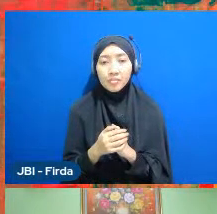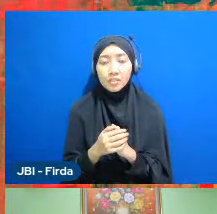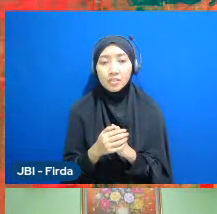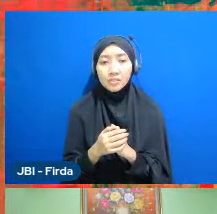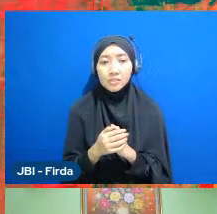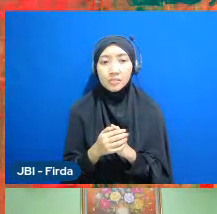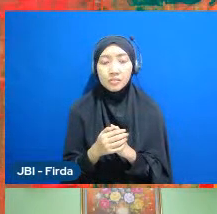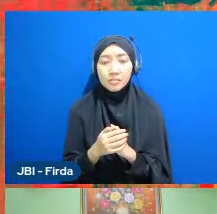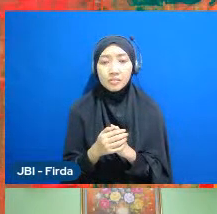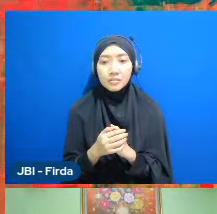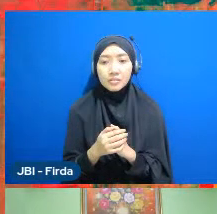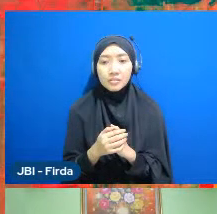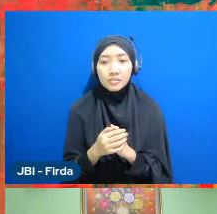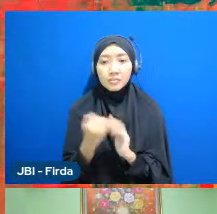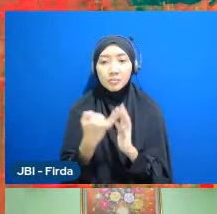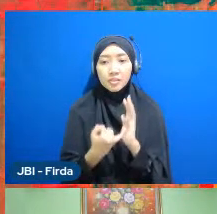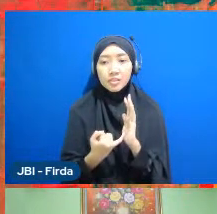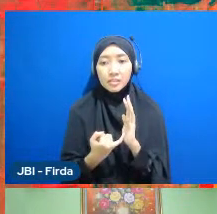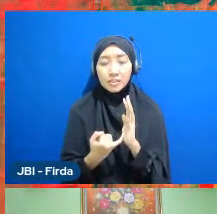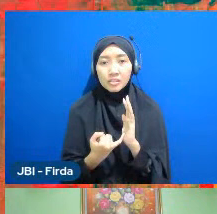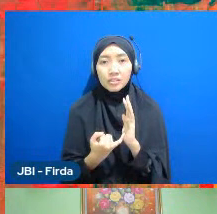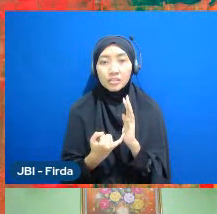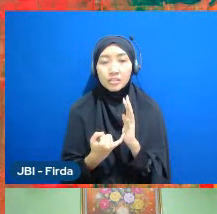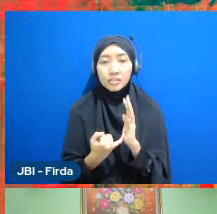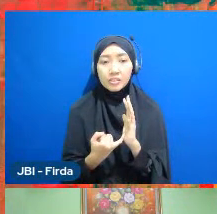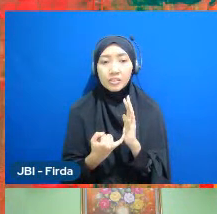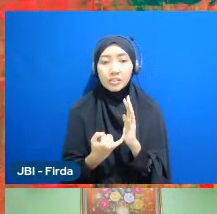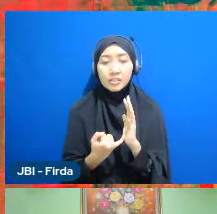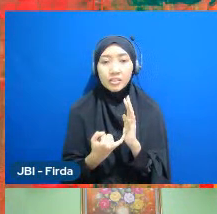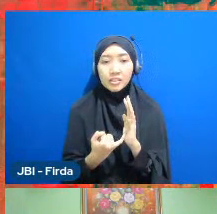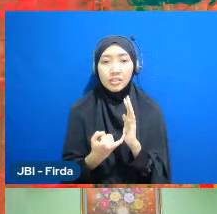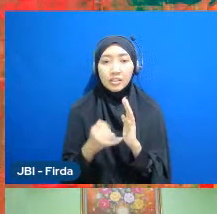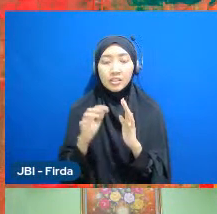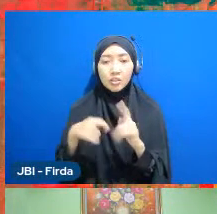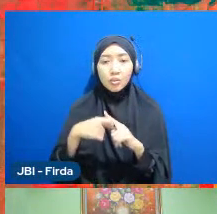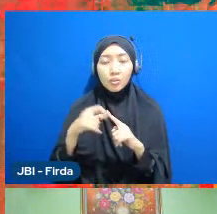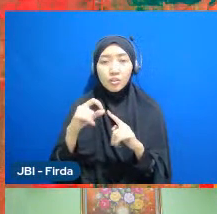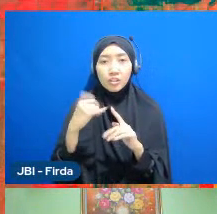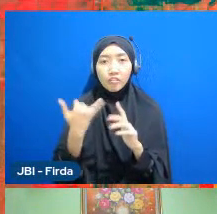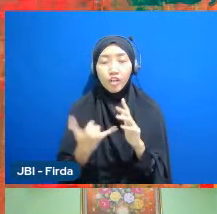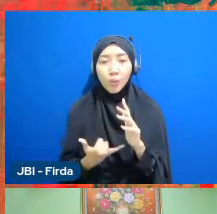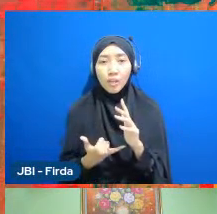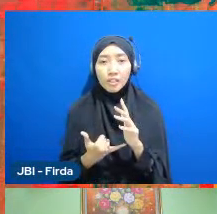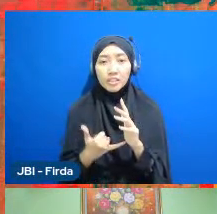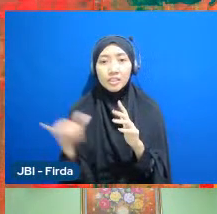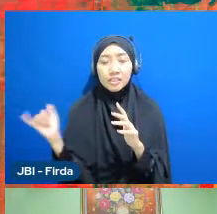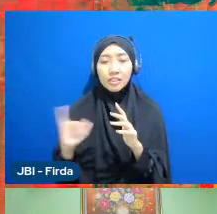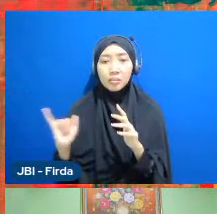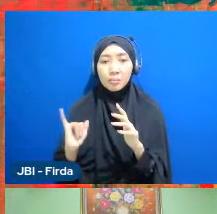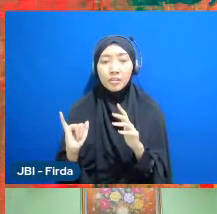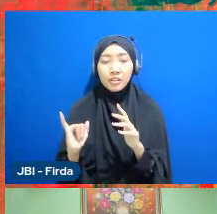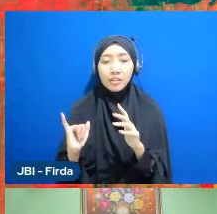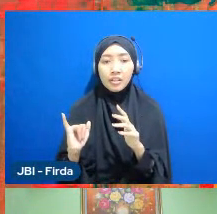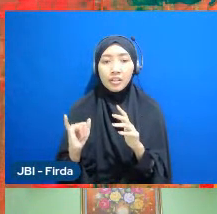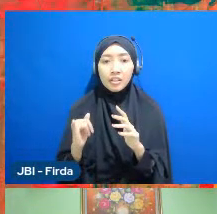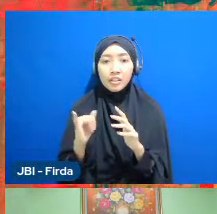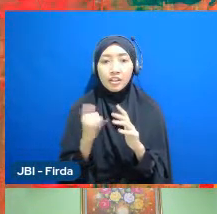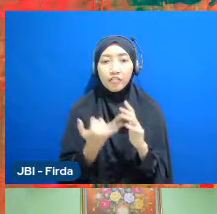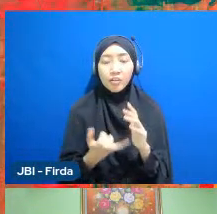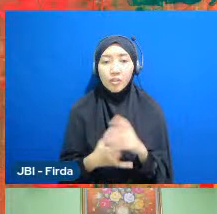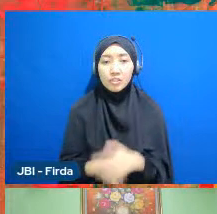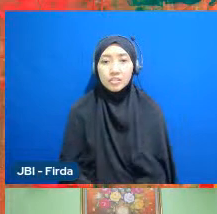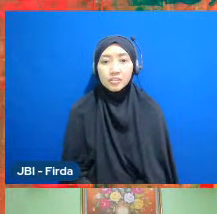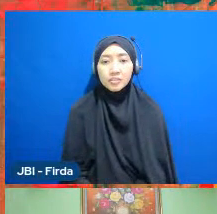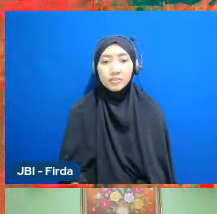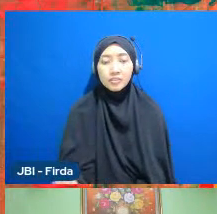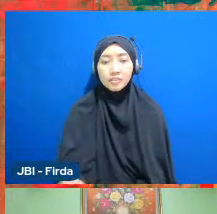Yang sahabat harus mengisi kuesioner. Di sini ada kuesioner atau penyelenggaraan, itu sama saja isinya yaitu evaluasi. Jadi